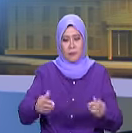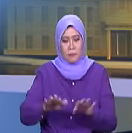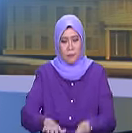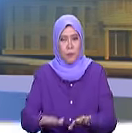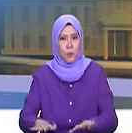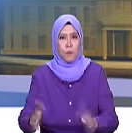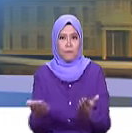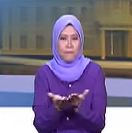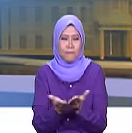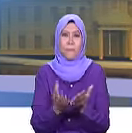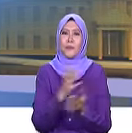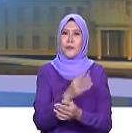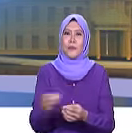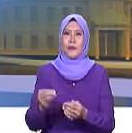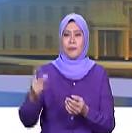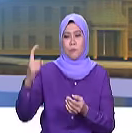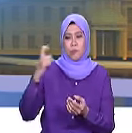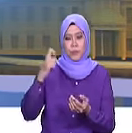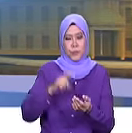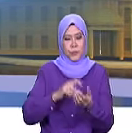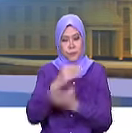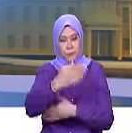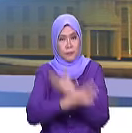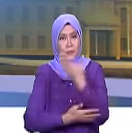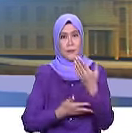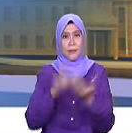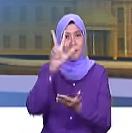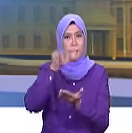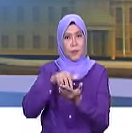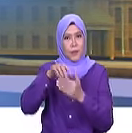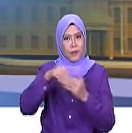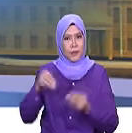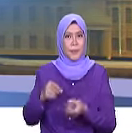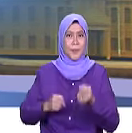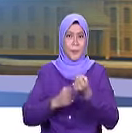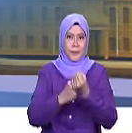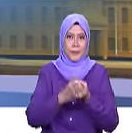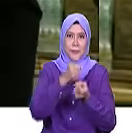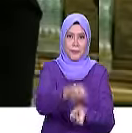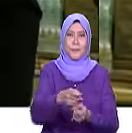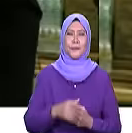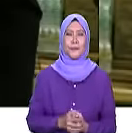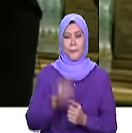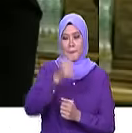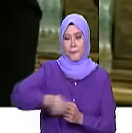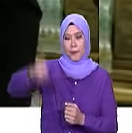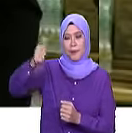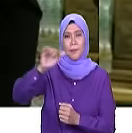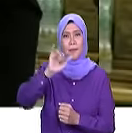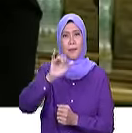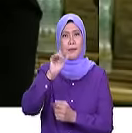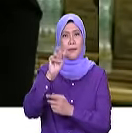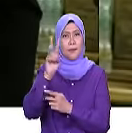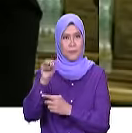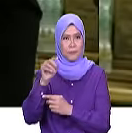dan 100 botol penyembuh wuduk bernilai RM3,000 disumbangkan. Pengarah Yadim Kedah Muhammad